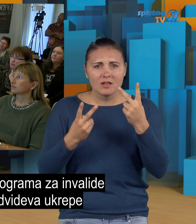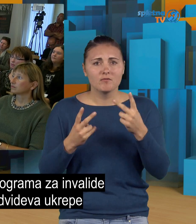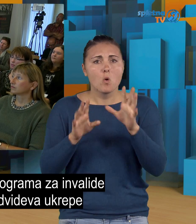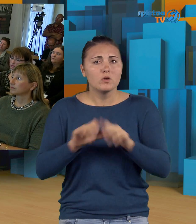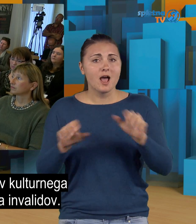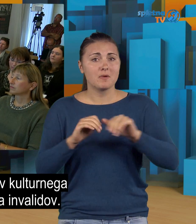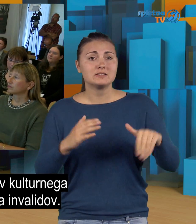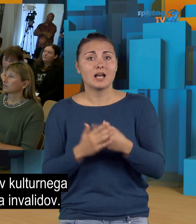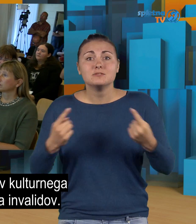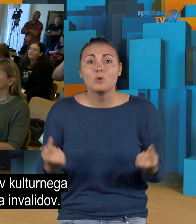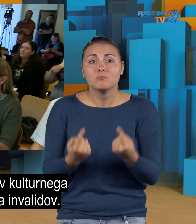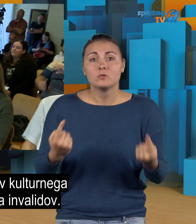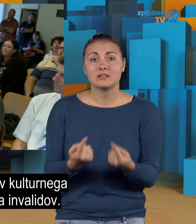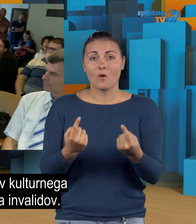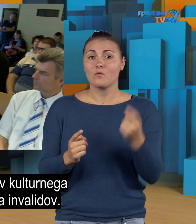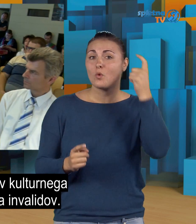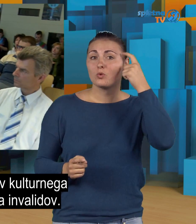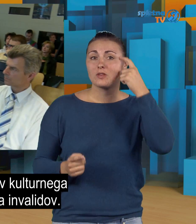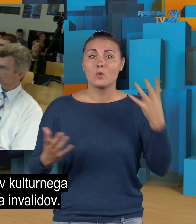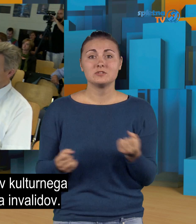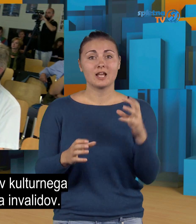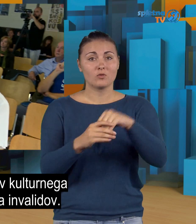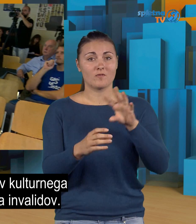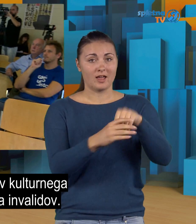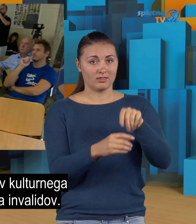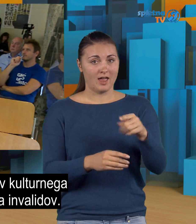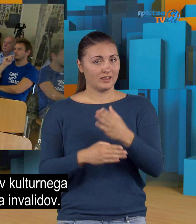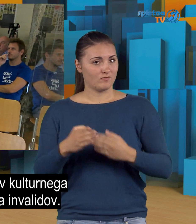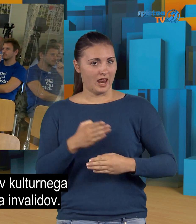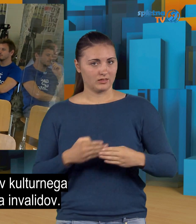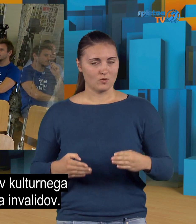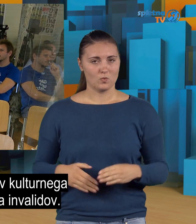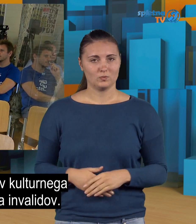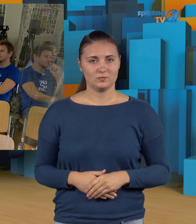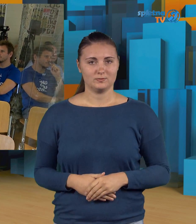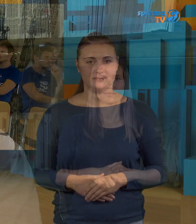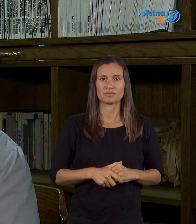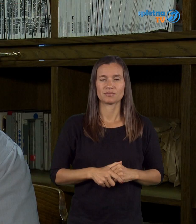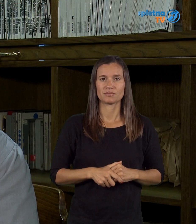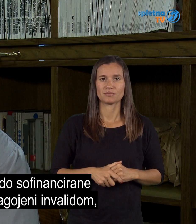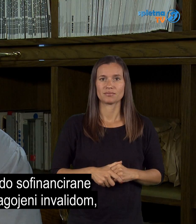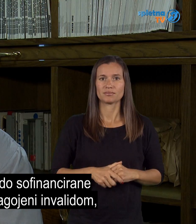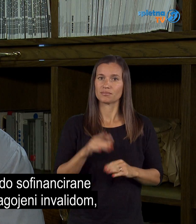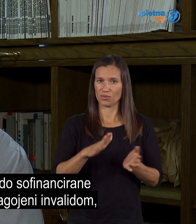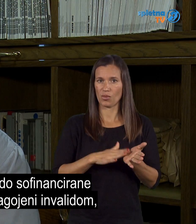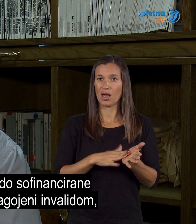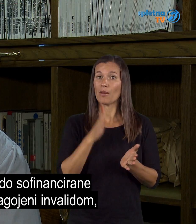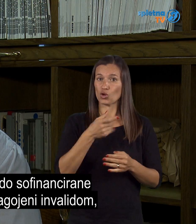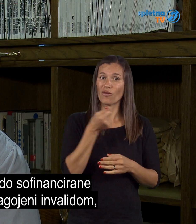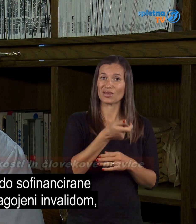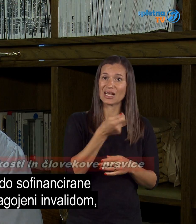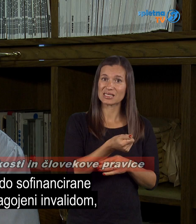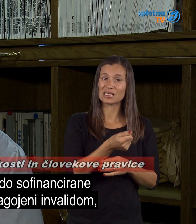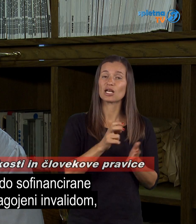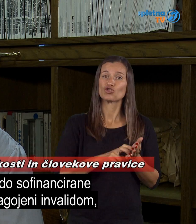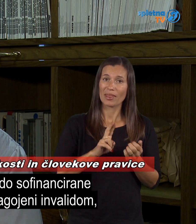2014–2021 predvideva ukrepe za spodbuditev kulturnega udejstvovanja invalidov. Se pravi, da se bojo financirali